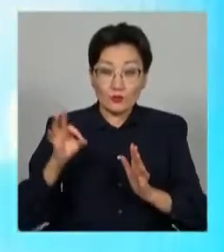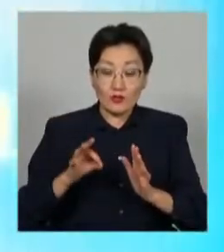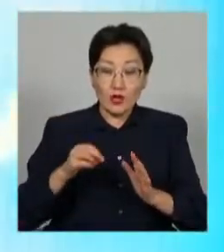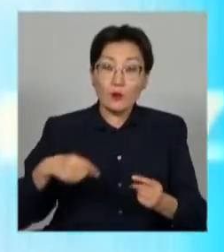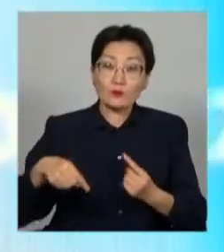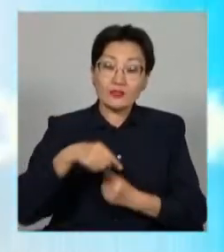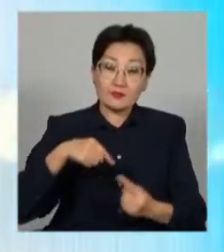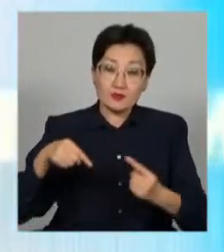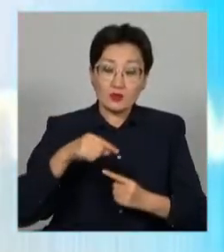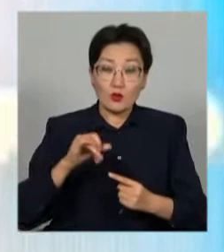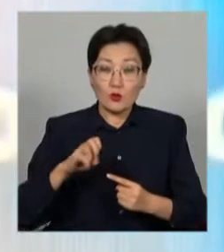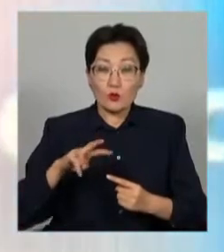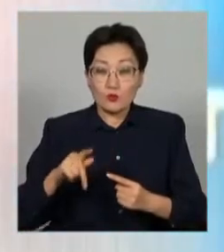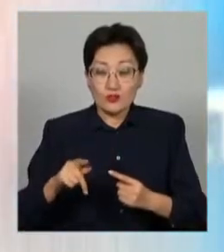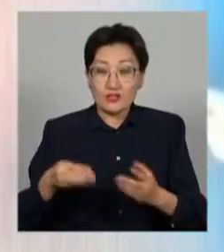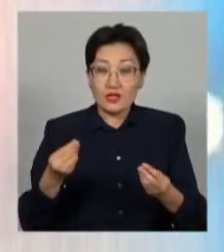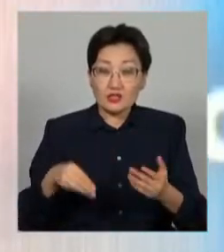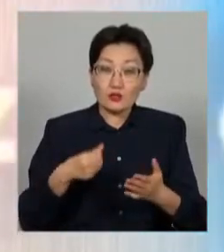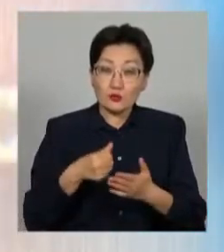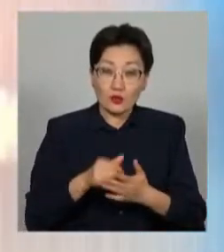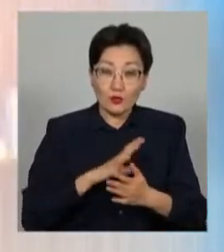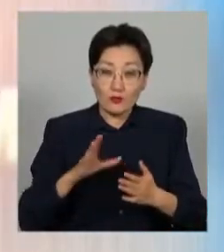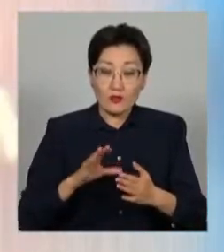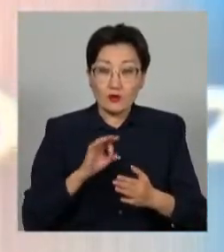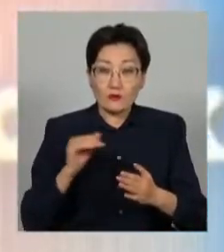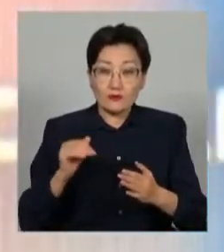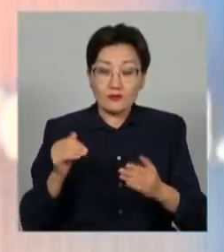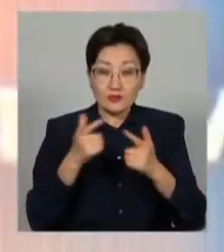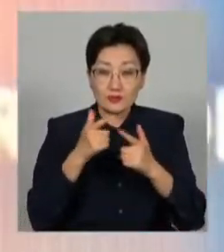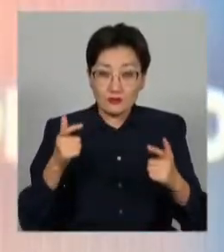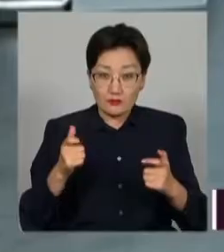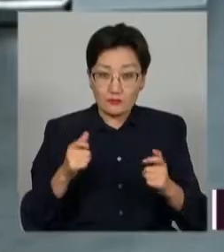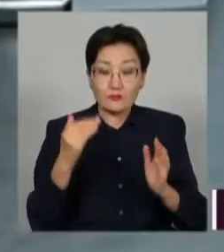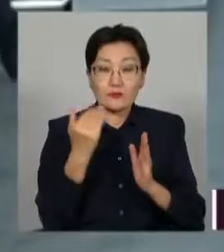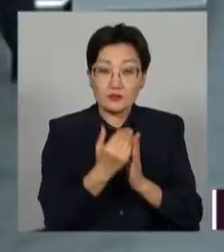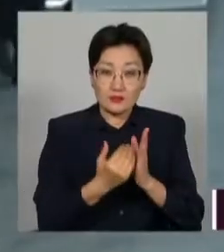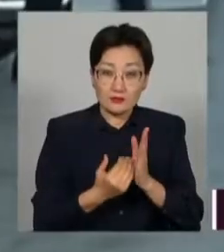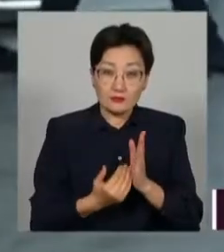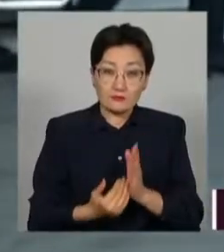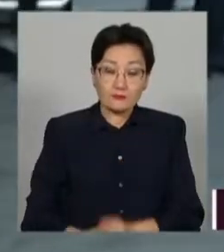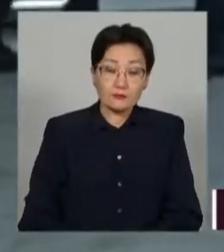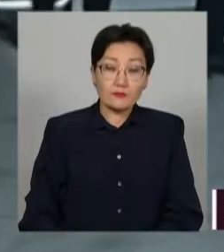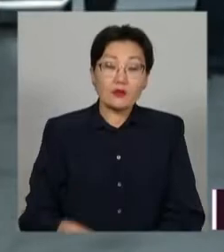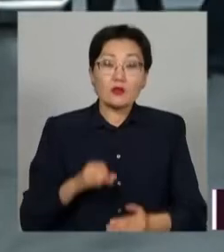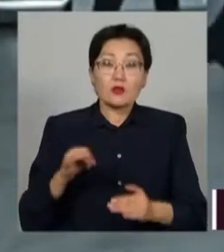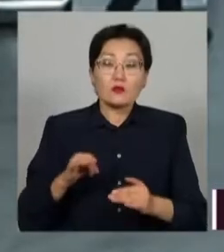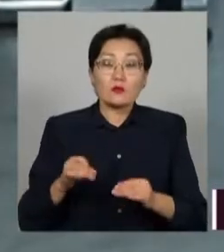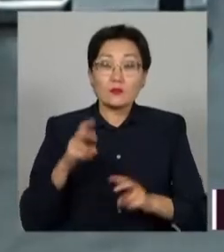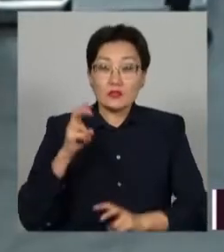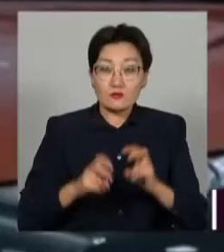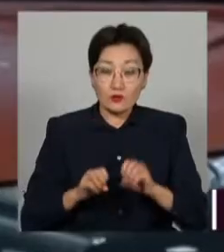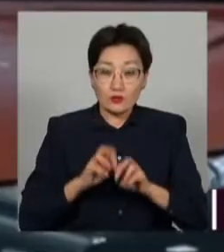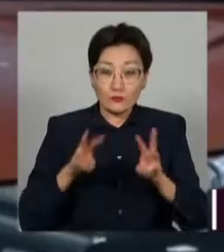кәсіпкер утилизациялық алым төлемеді. Бұл ресми дерек, ресми статистика. Бұдан бөлек индустрия